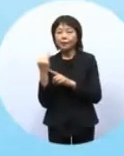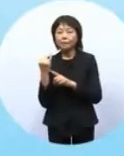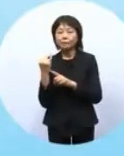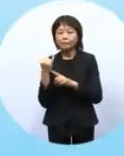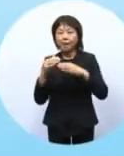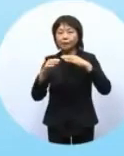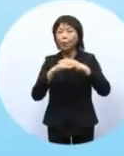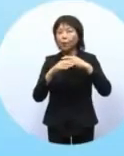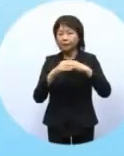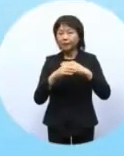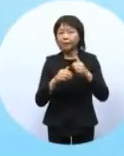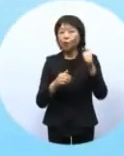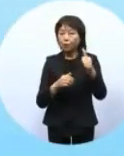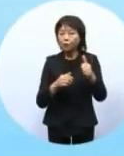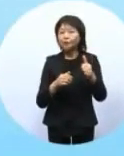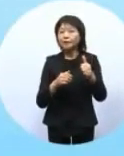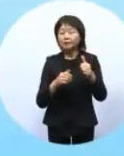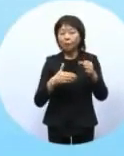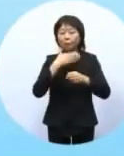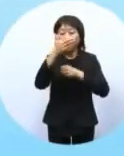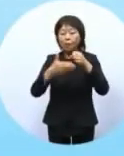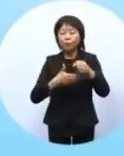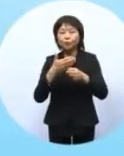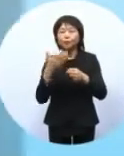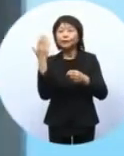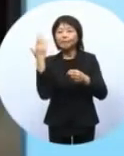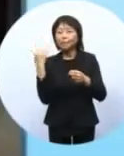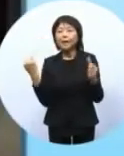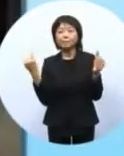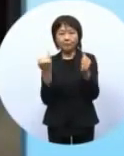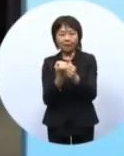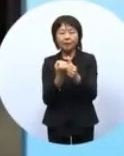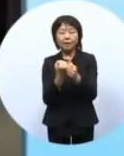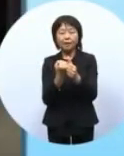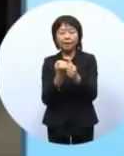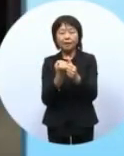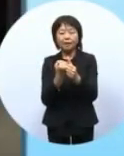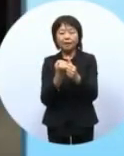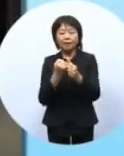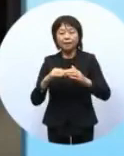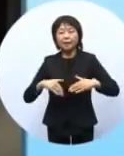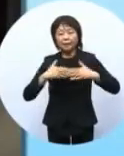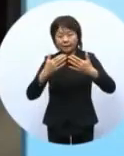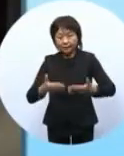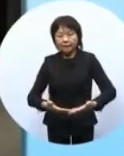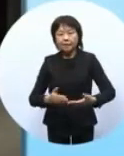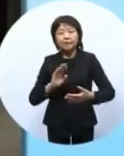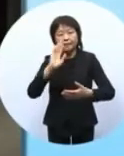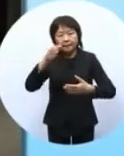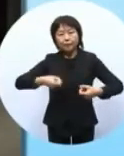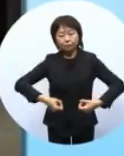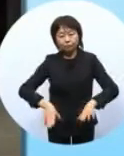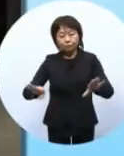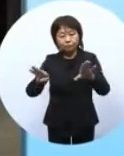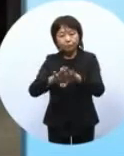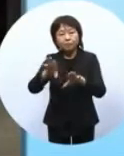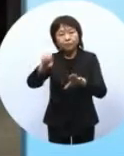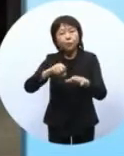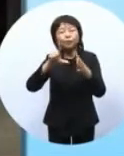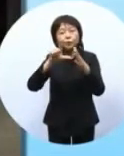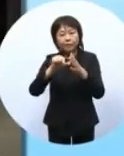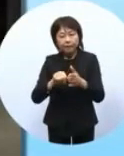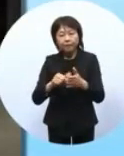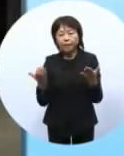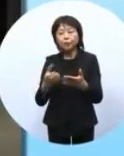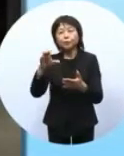の同期でもあるご主人と9年前に結婚、第一子を授かり産休を取るときには職場の応